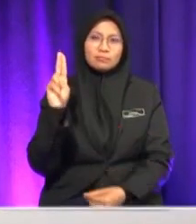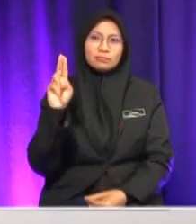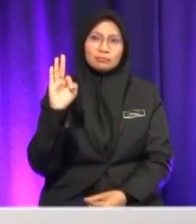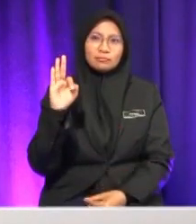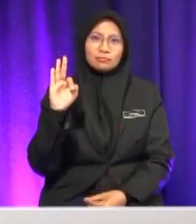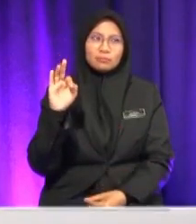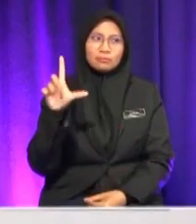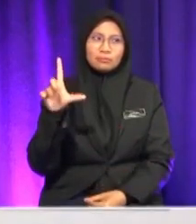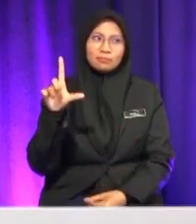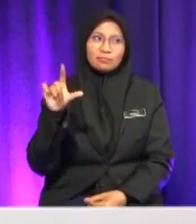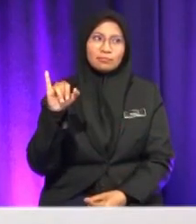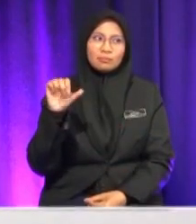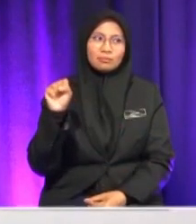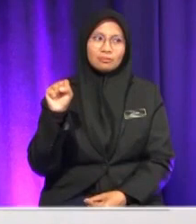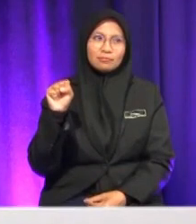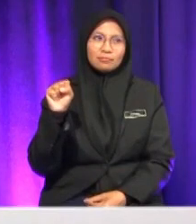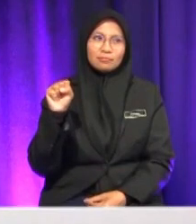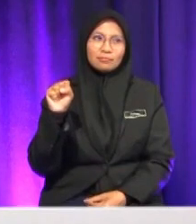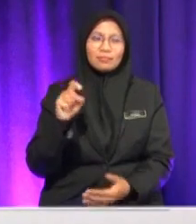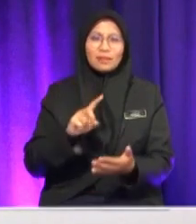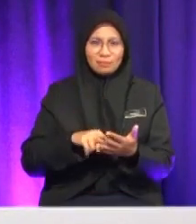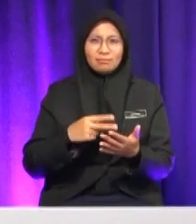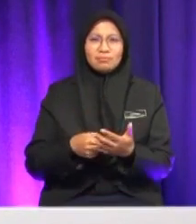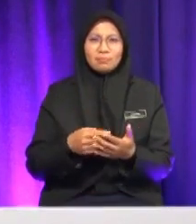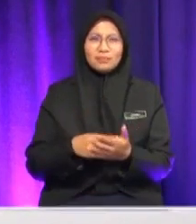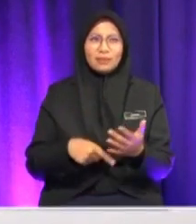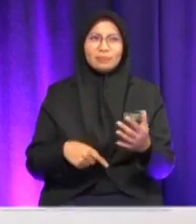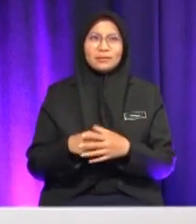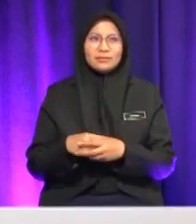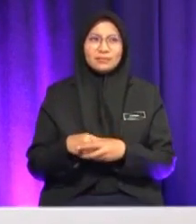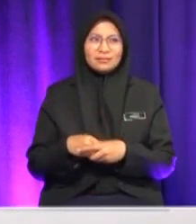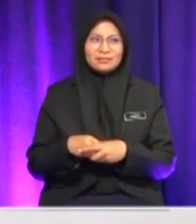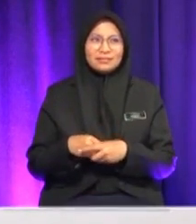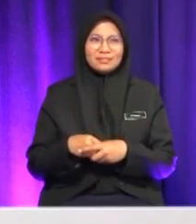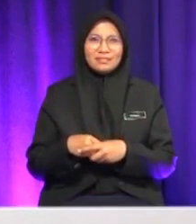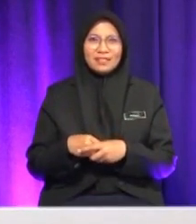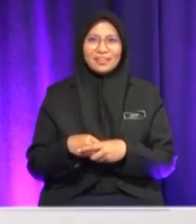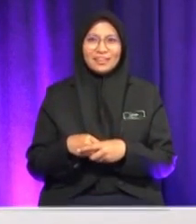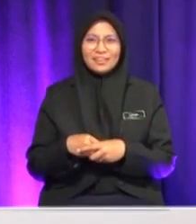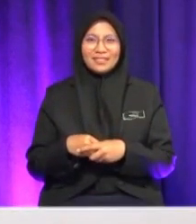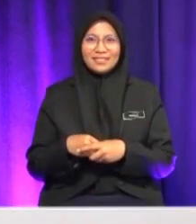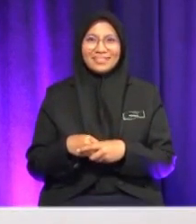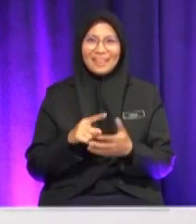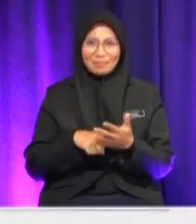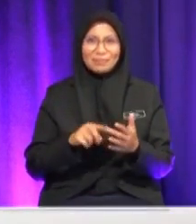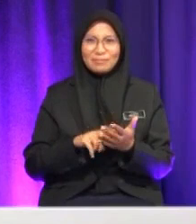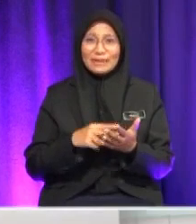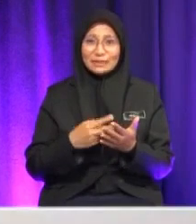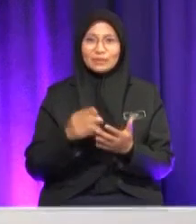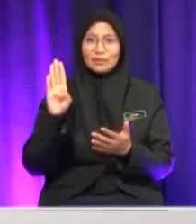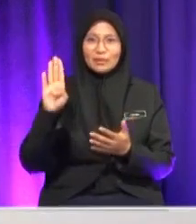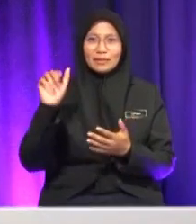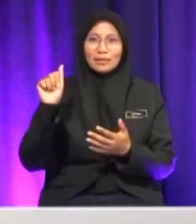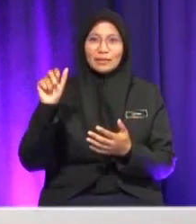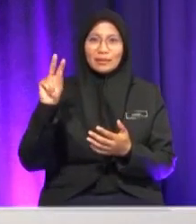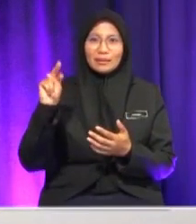Muflis itu bankrupt. Bankrupt. Apa maksud bankrupt? Ya, saya nak tahu apa, cikgu nak tahu apa yang dimaksudkan sebagai bankrupt ataupun